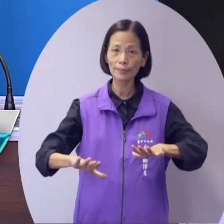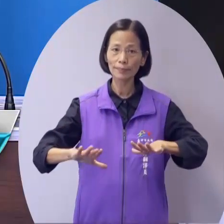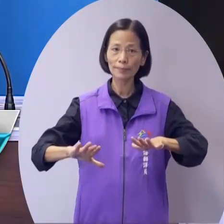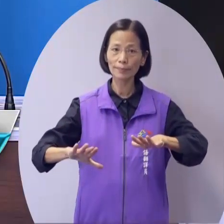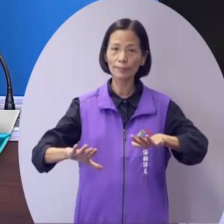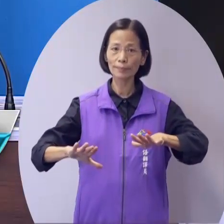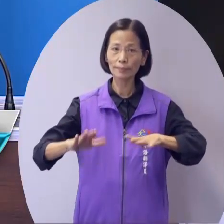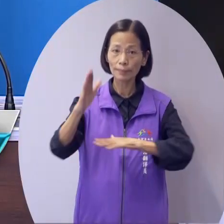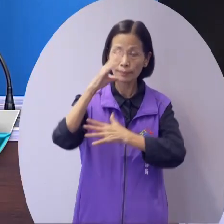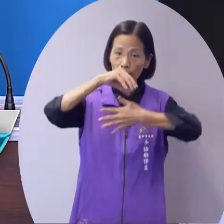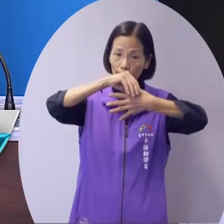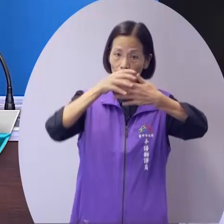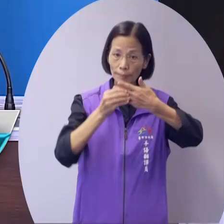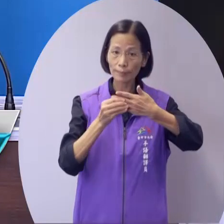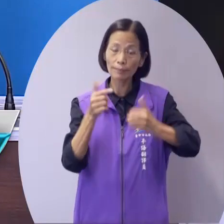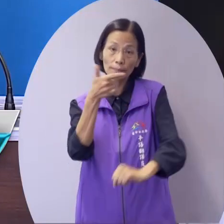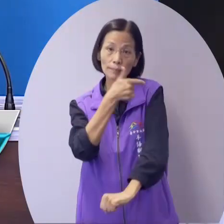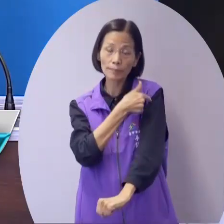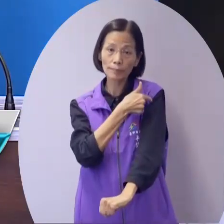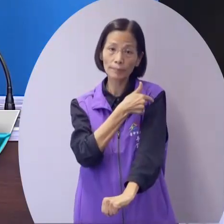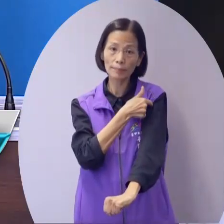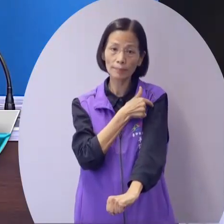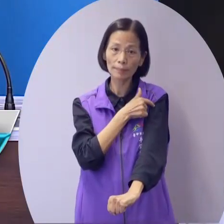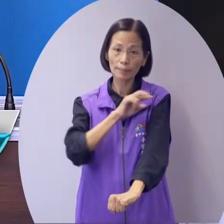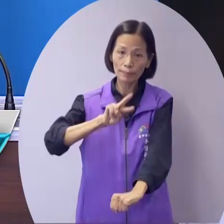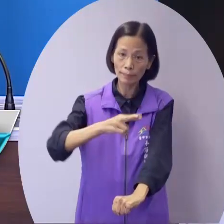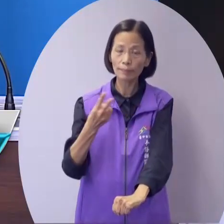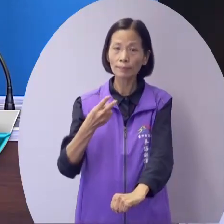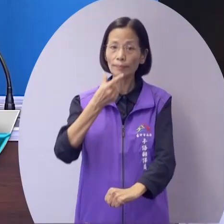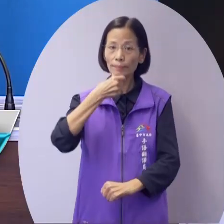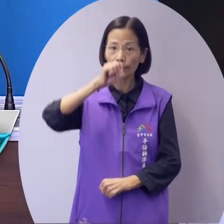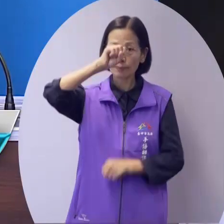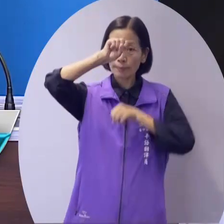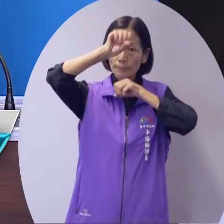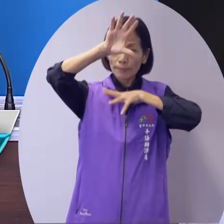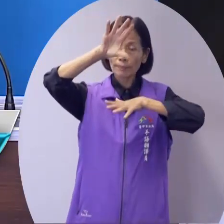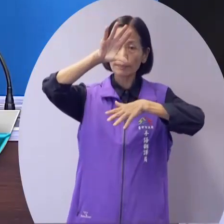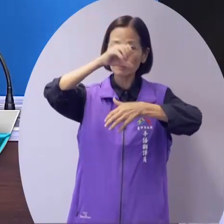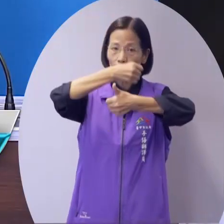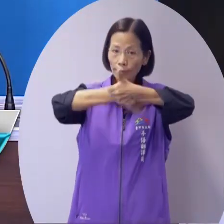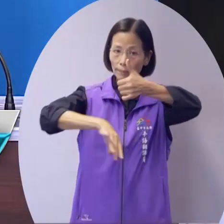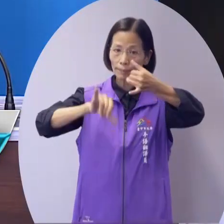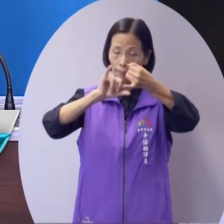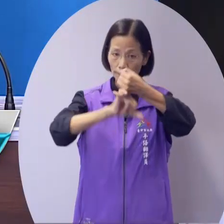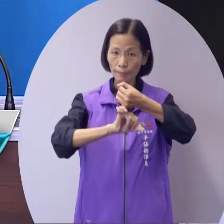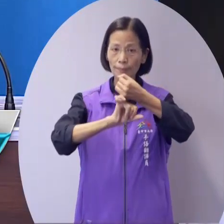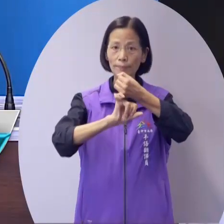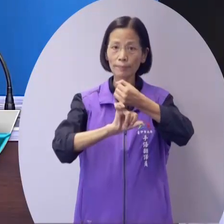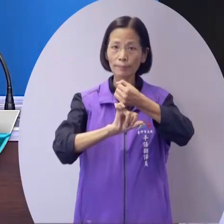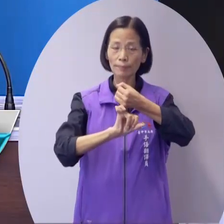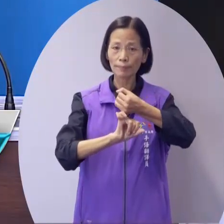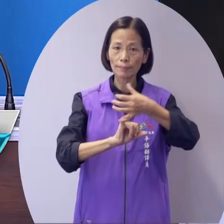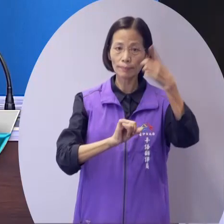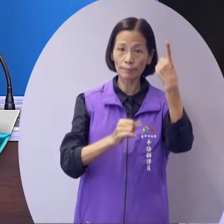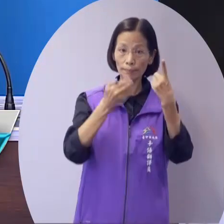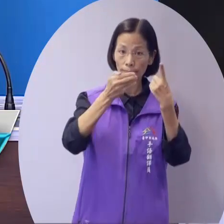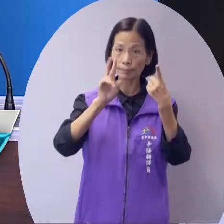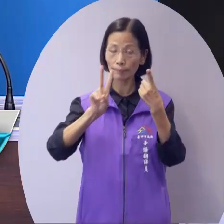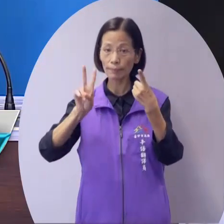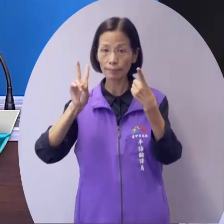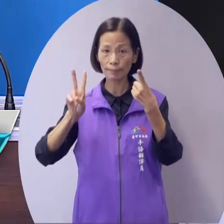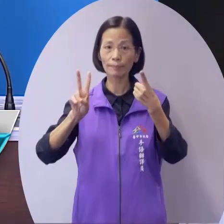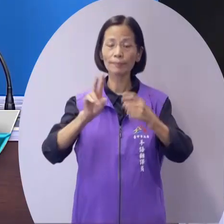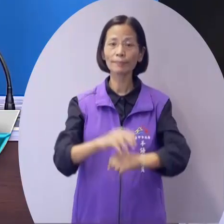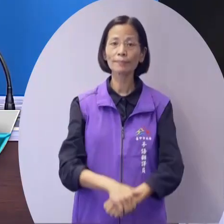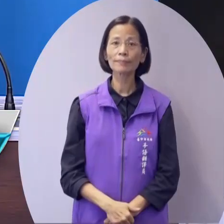规定所有的疫苗注射都转换成唐凤政委所开发的系统，也就是1922。那么